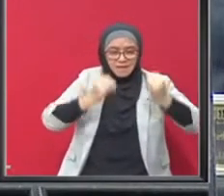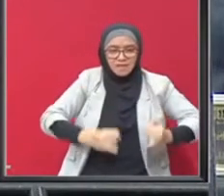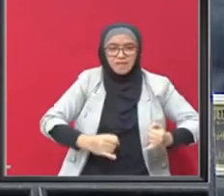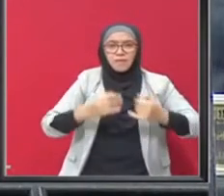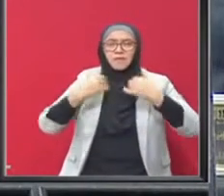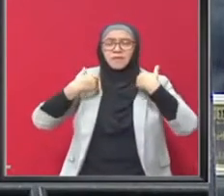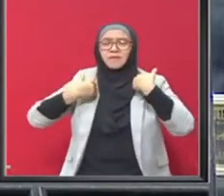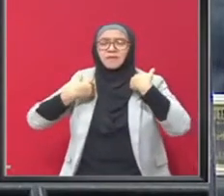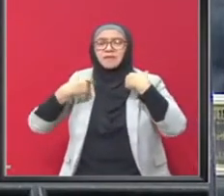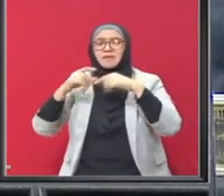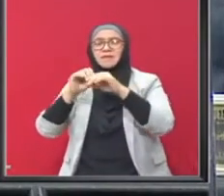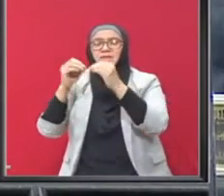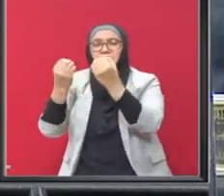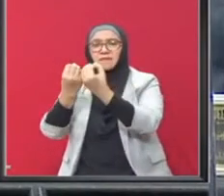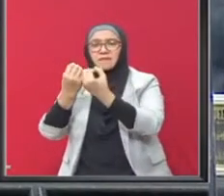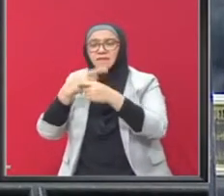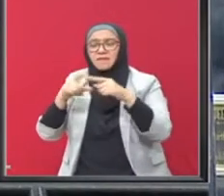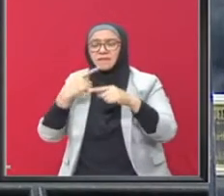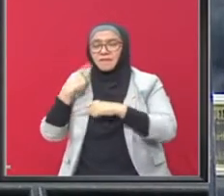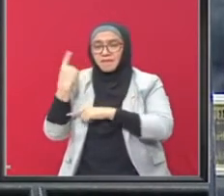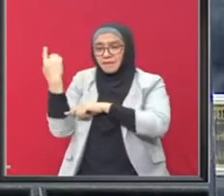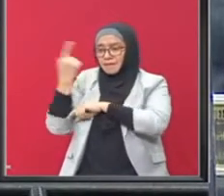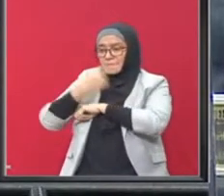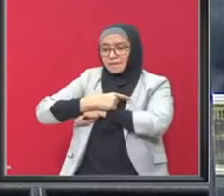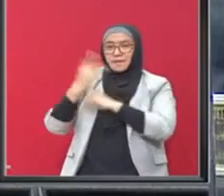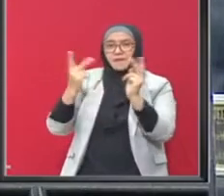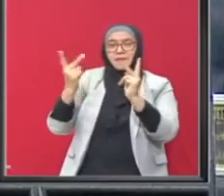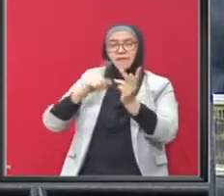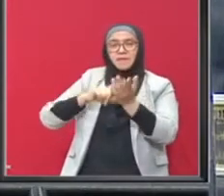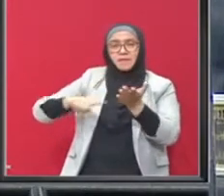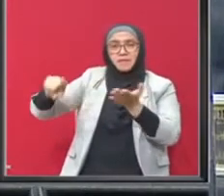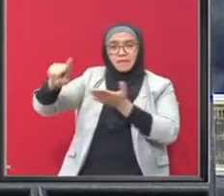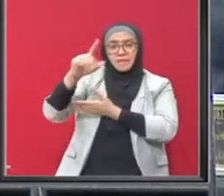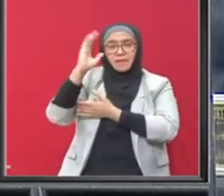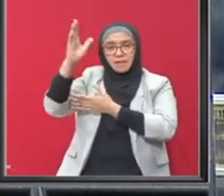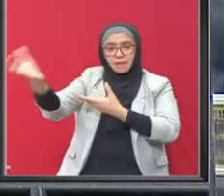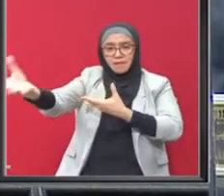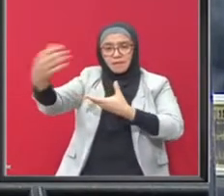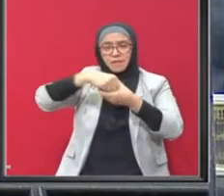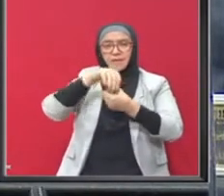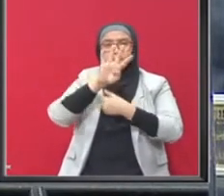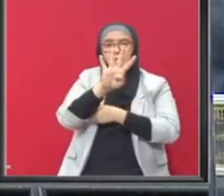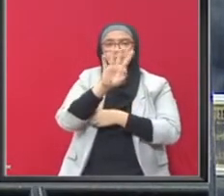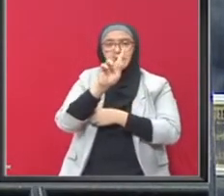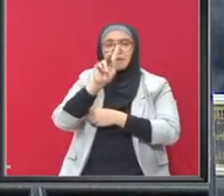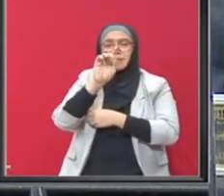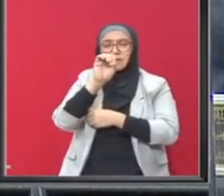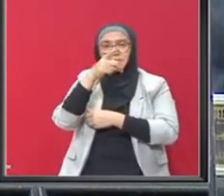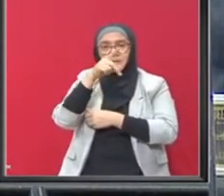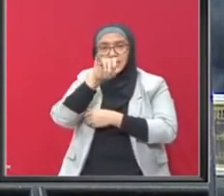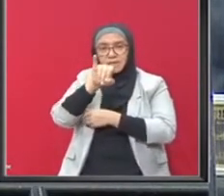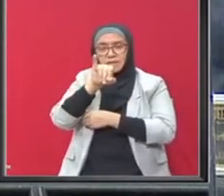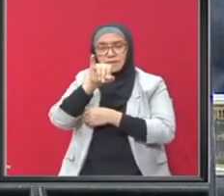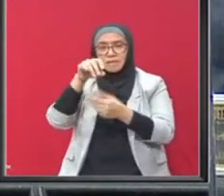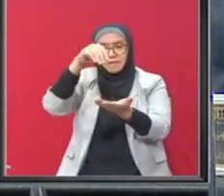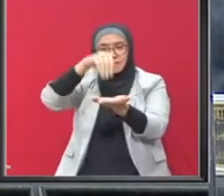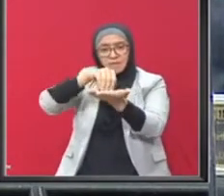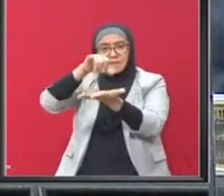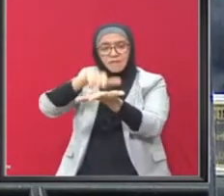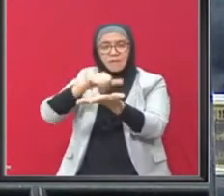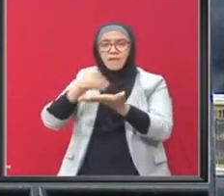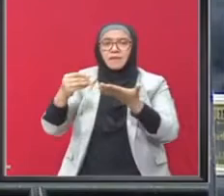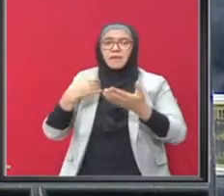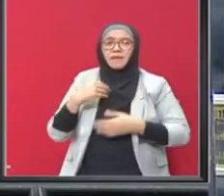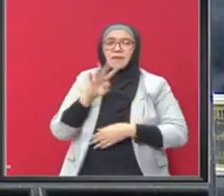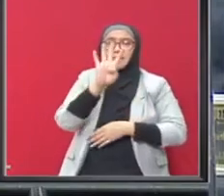tanam dengan cakram fungsi dari Kamis akan datang ini menyebabkan empat koperasi tetap sama Kinan ada juga individu mempunyai